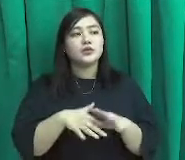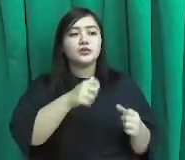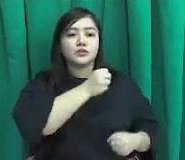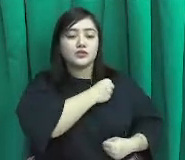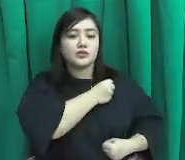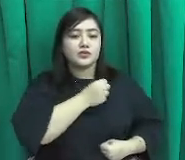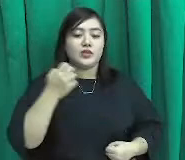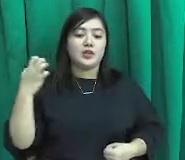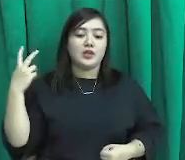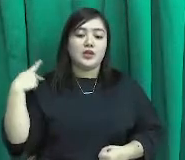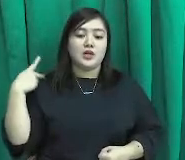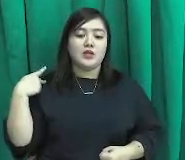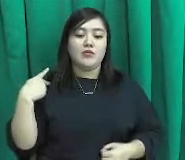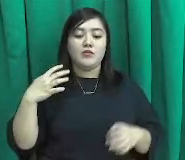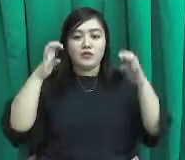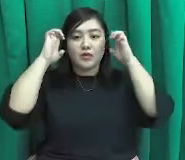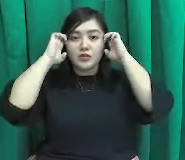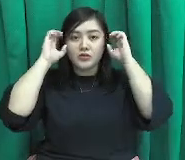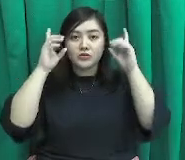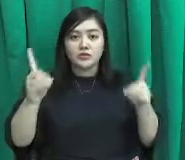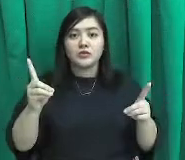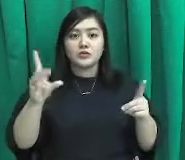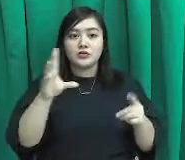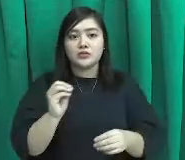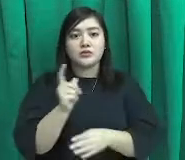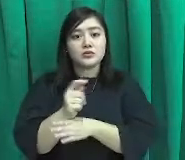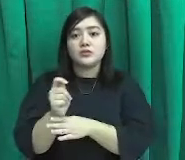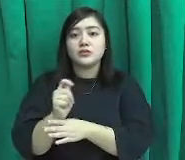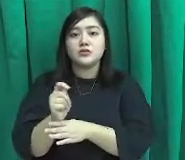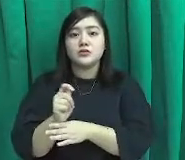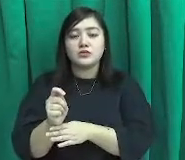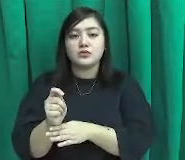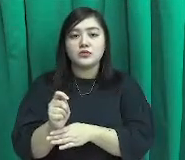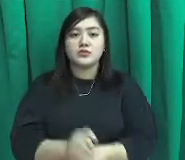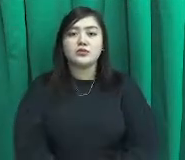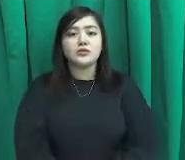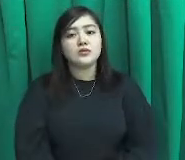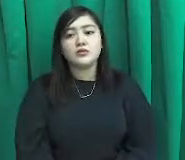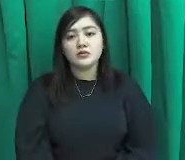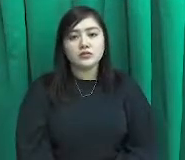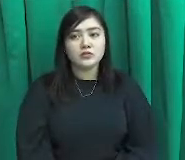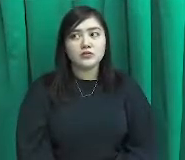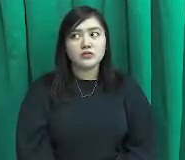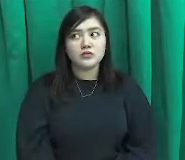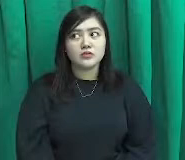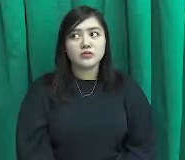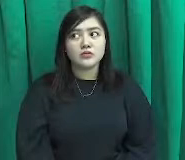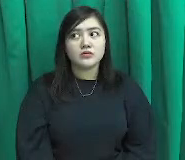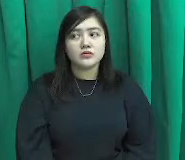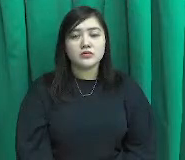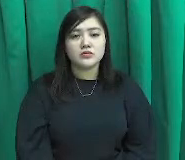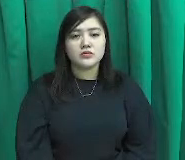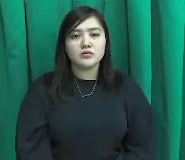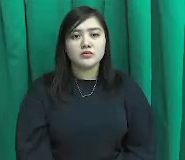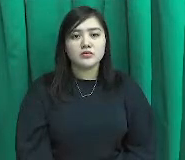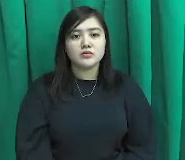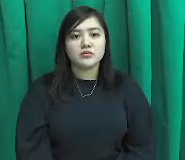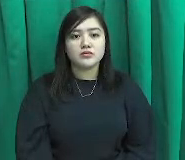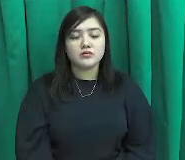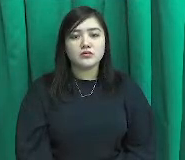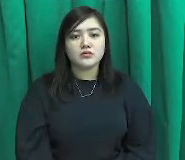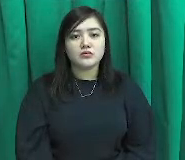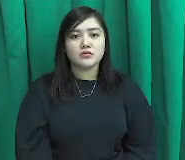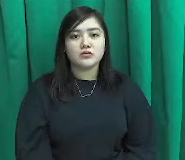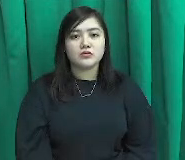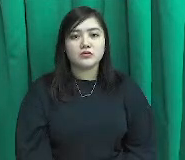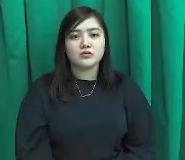nga yun, military education and training. Mm-hmm. But what if we'll consider yung kahalagahan, ma-institutionalize yung biblical education